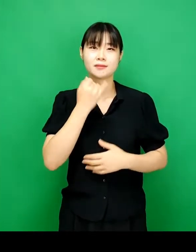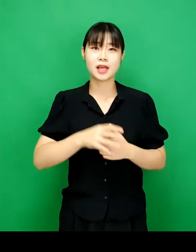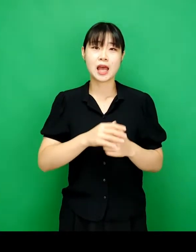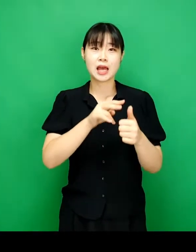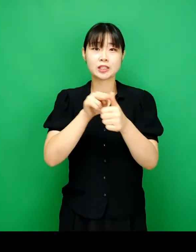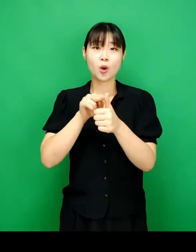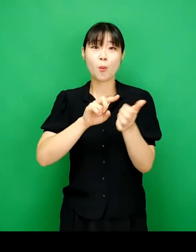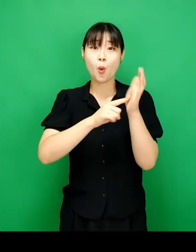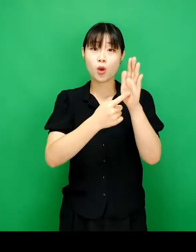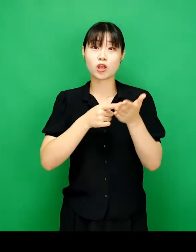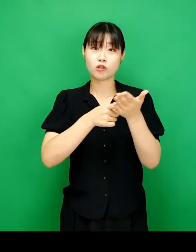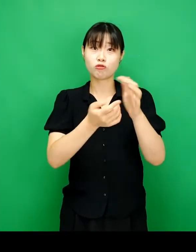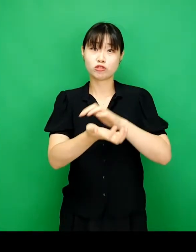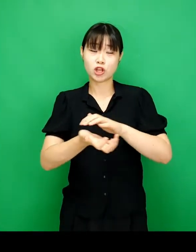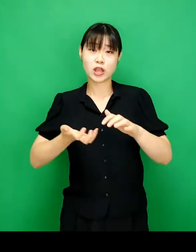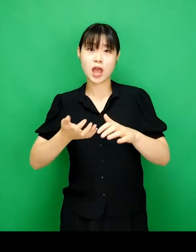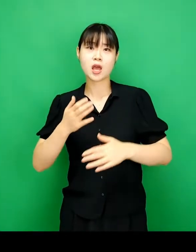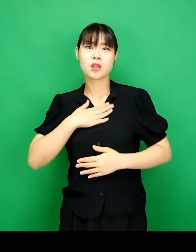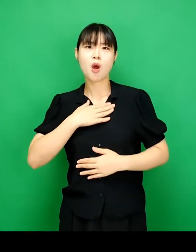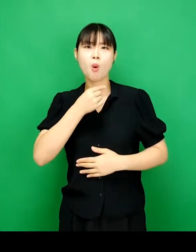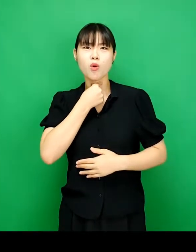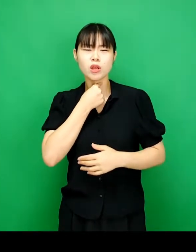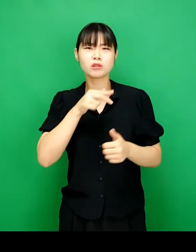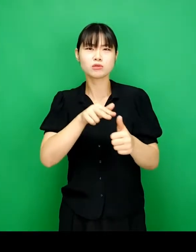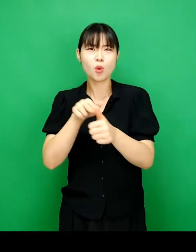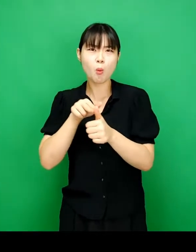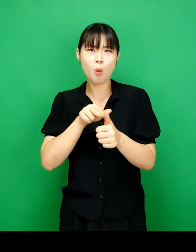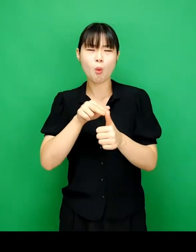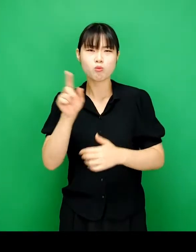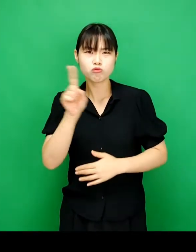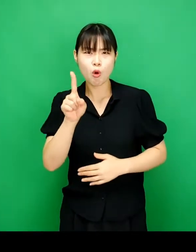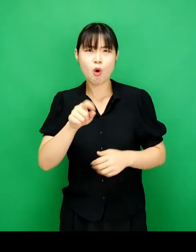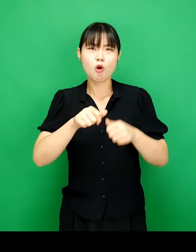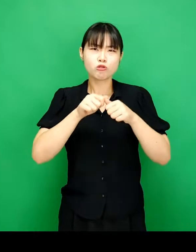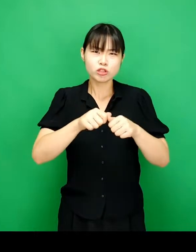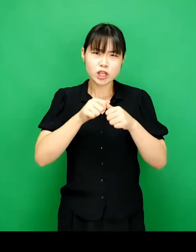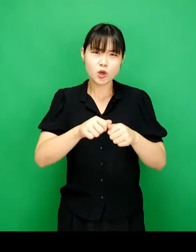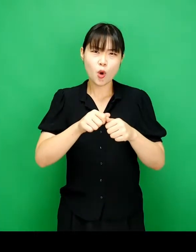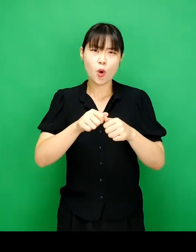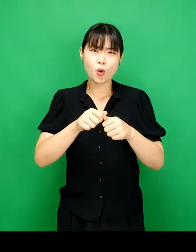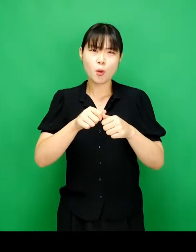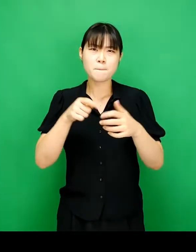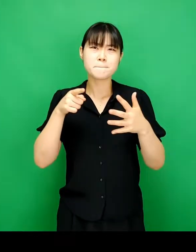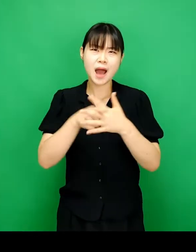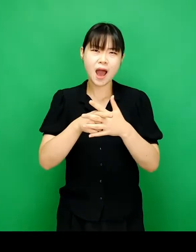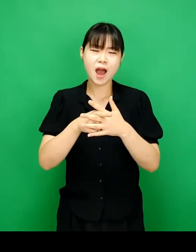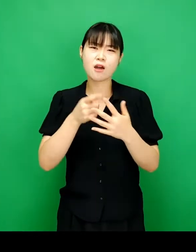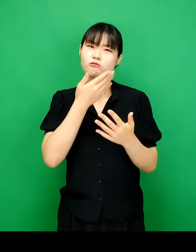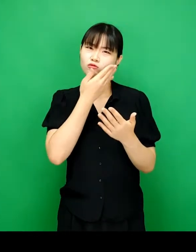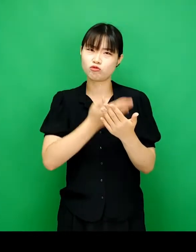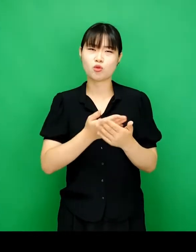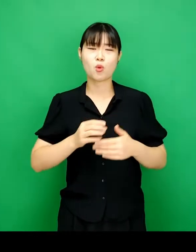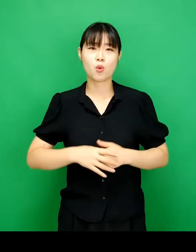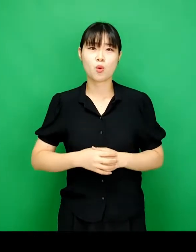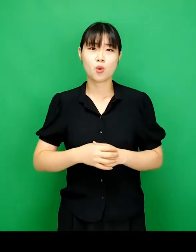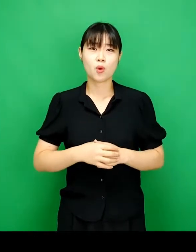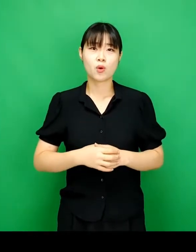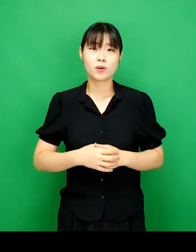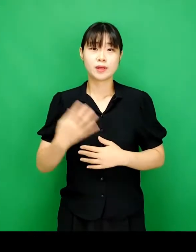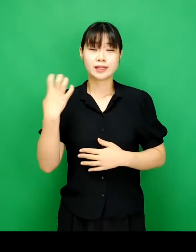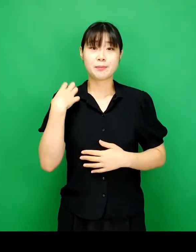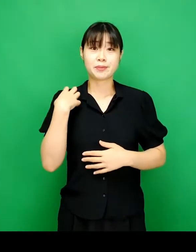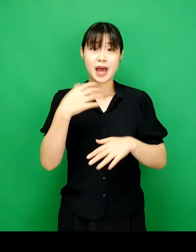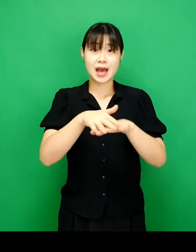됩니다. 정보공개 청구를 하기 전 본인이 원하는 정보가 무엇인지 구체적으로 파악하는 것이